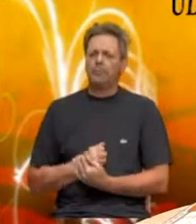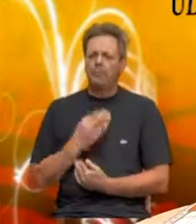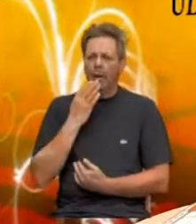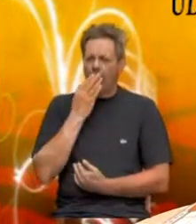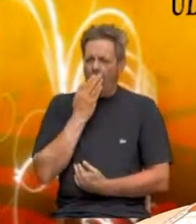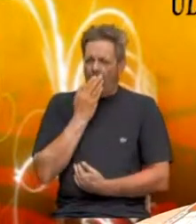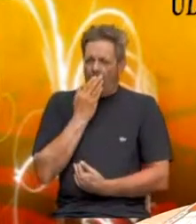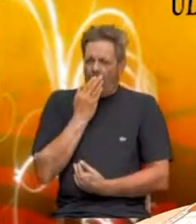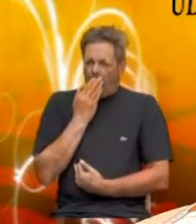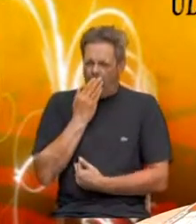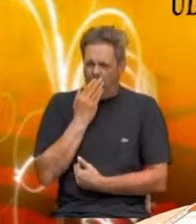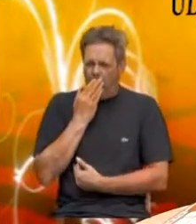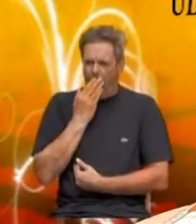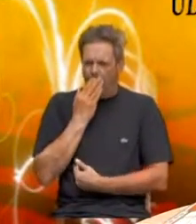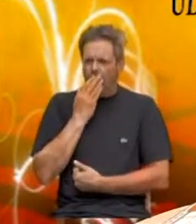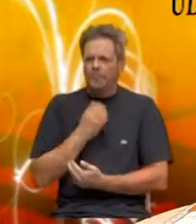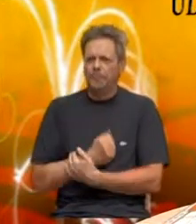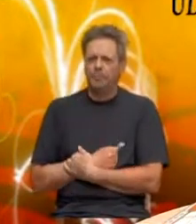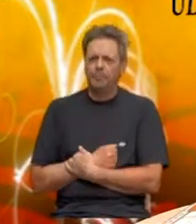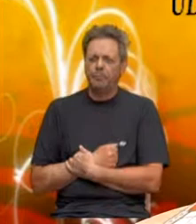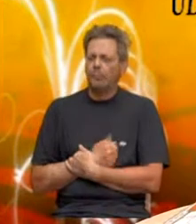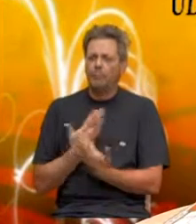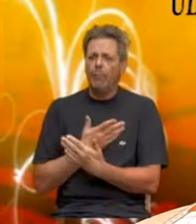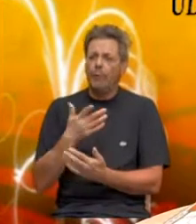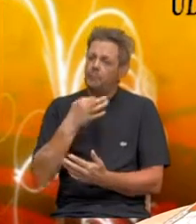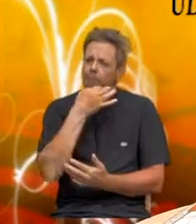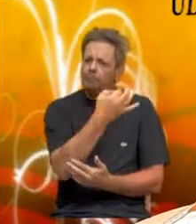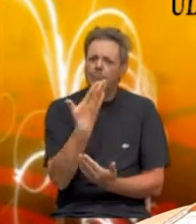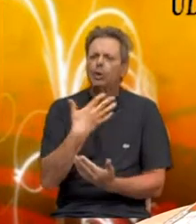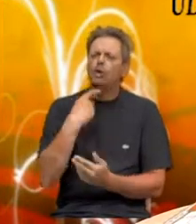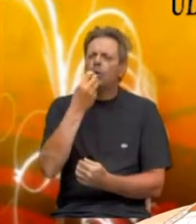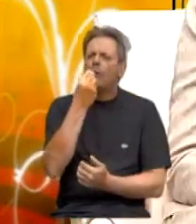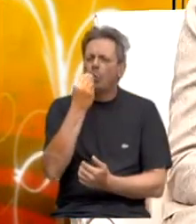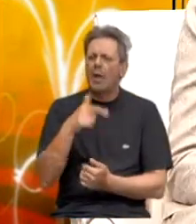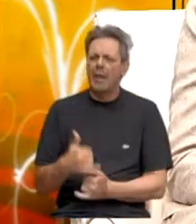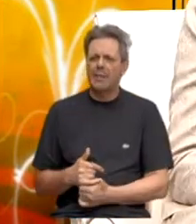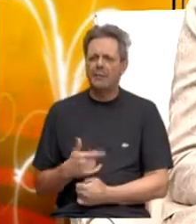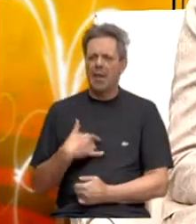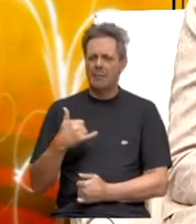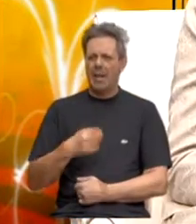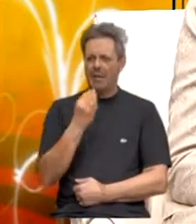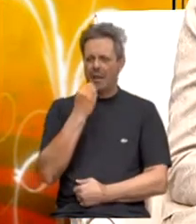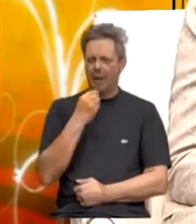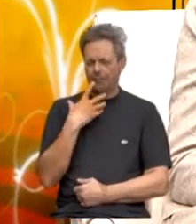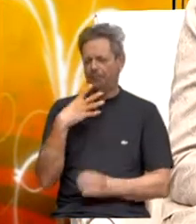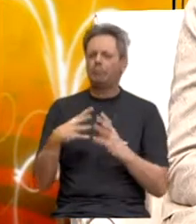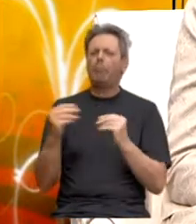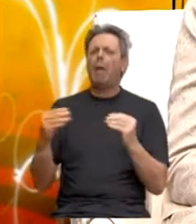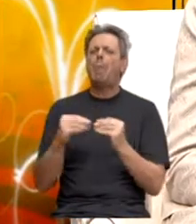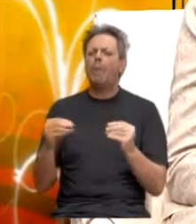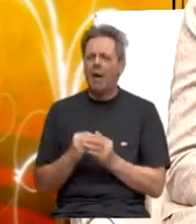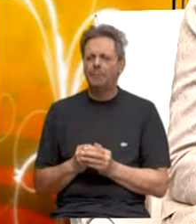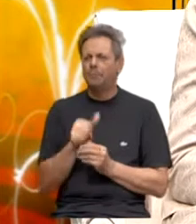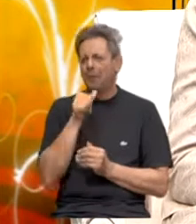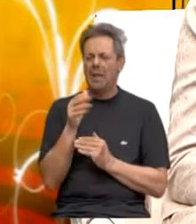ipak je važan pristup čovjeka, zbilja. Evo, ne znam, šta ste vi danas ručali? Ja sam danas jela blitvu. Dobro. I